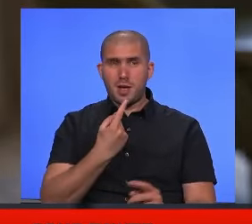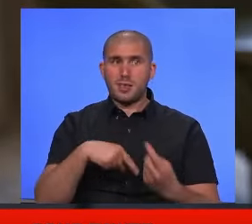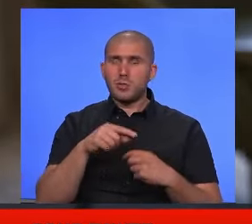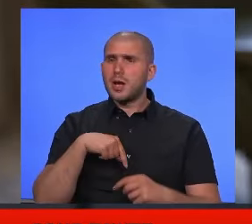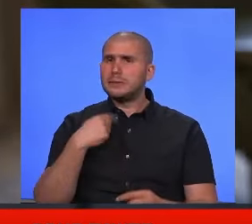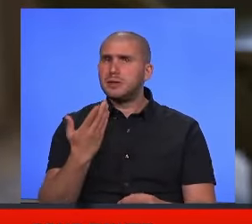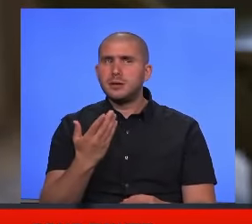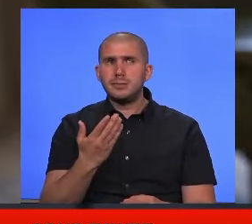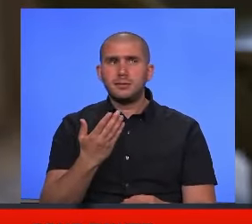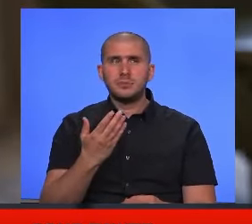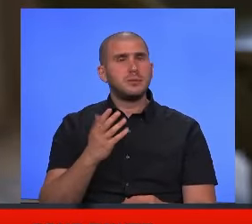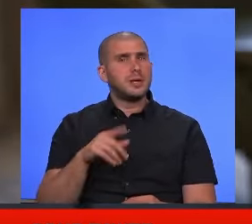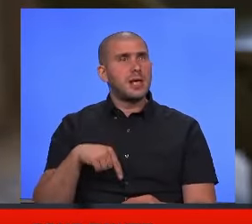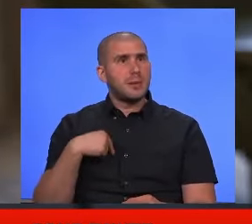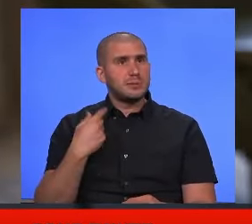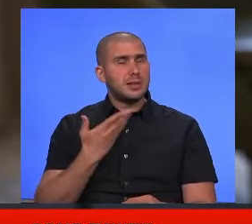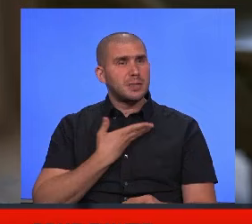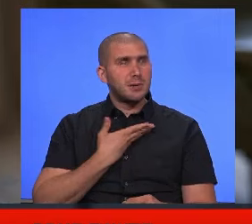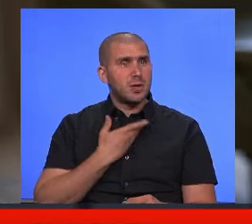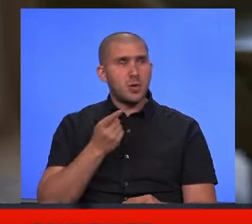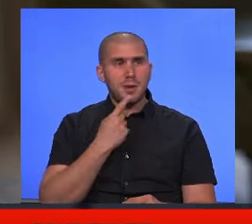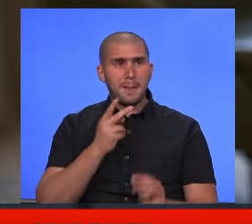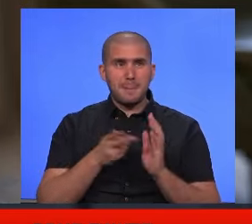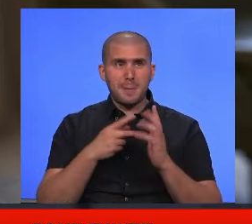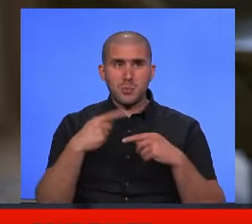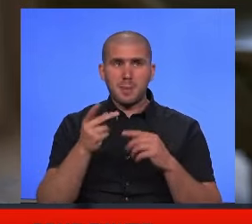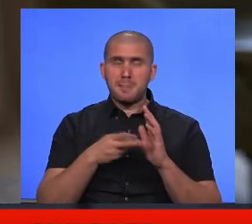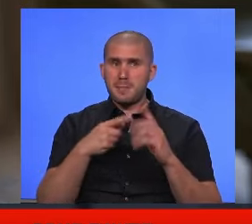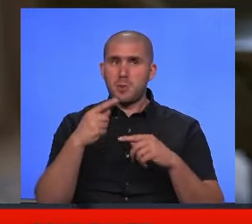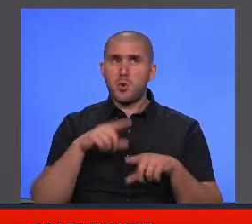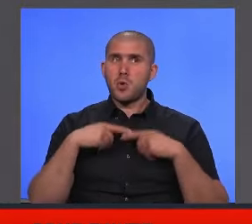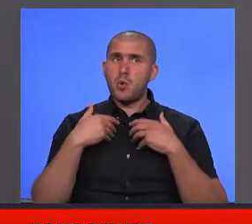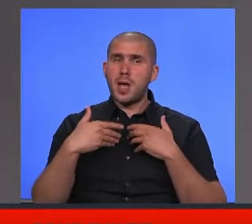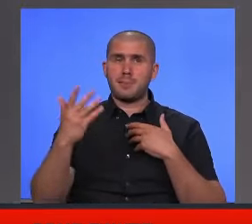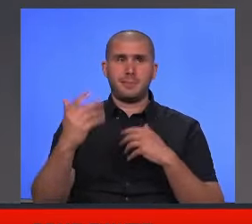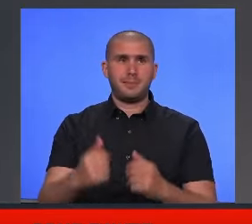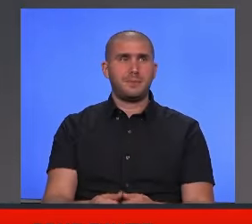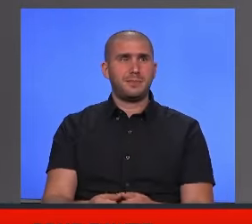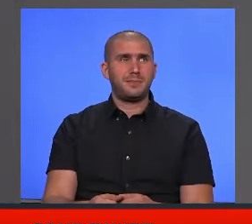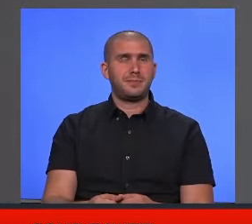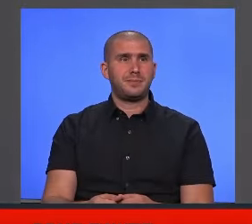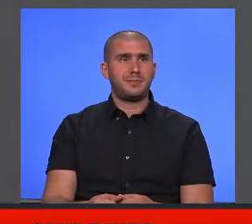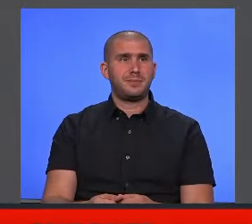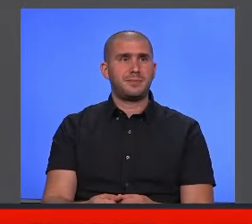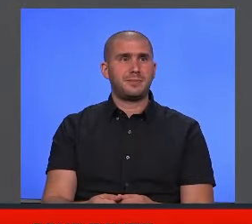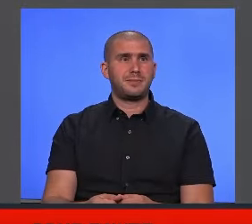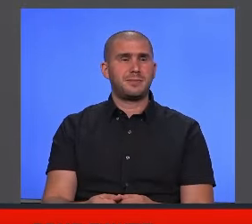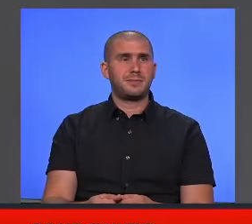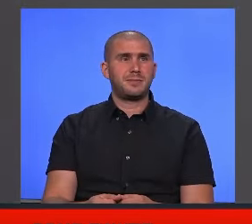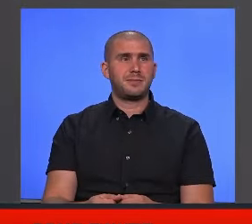זמן? לכמה זמן קיבלנו את זה? אתה אומר פעמיים ביום? פעמיים ביום, כל החיים. יש!